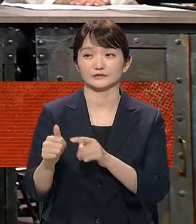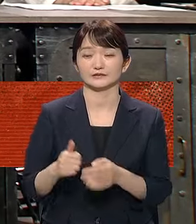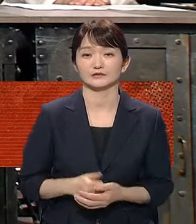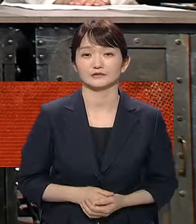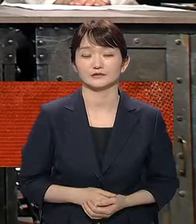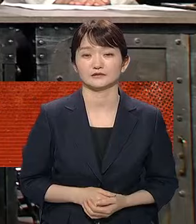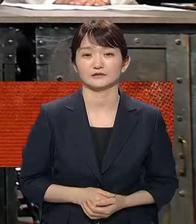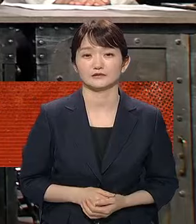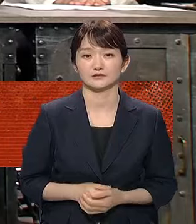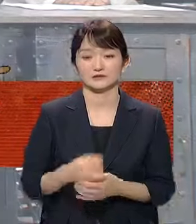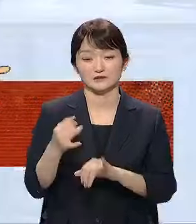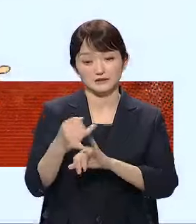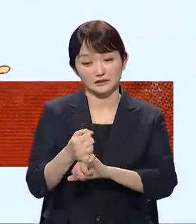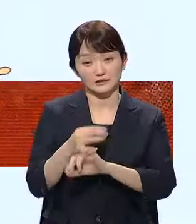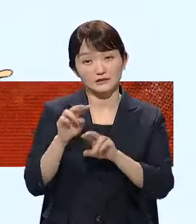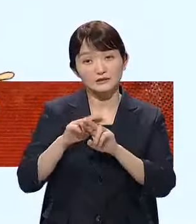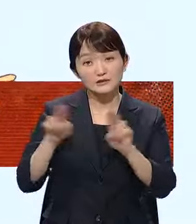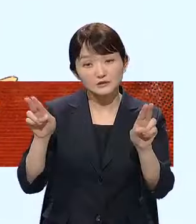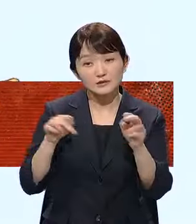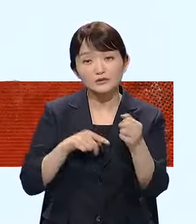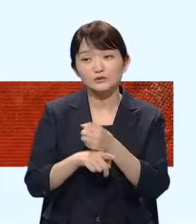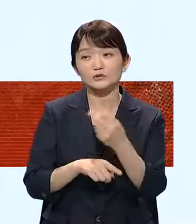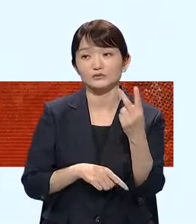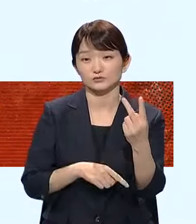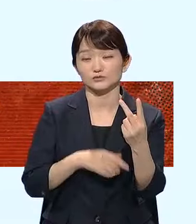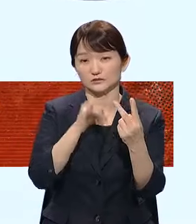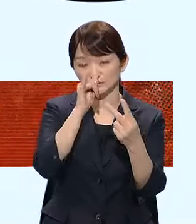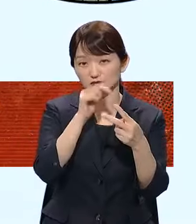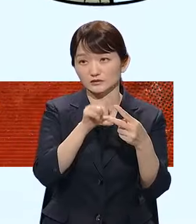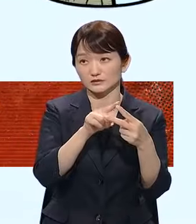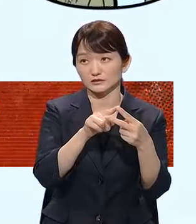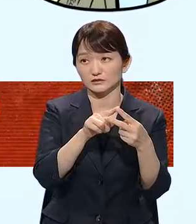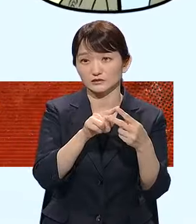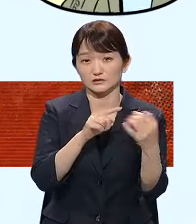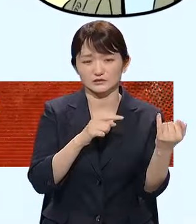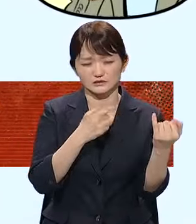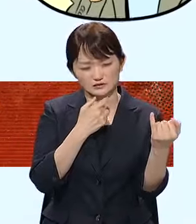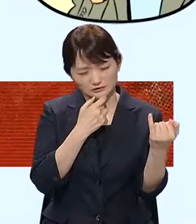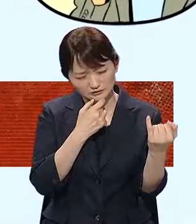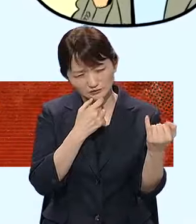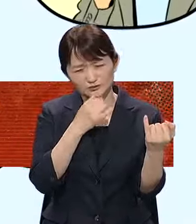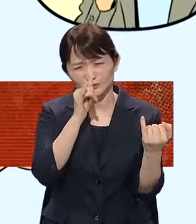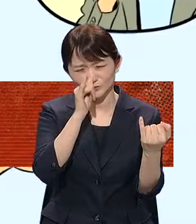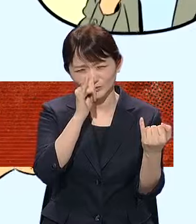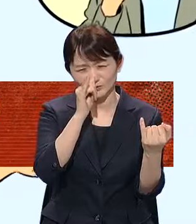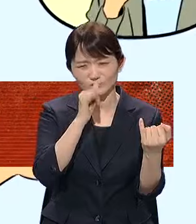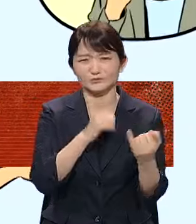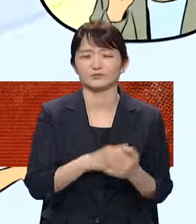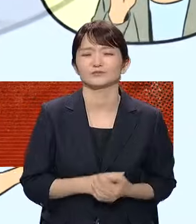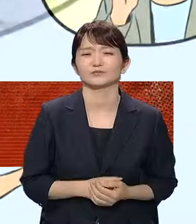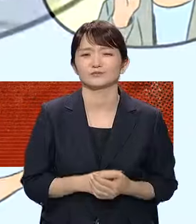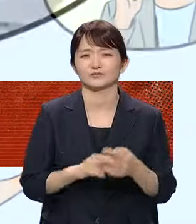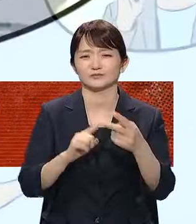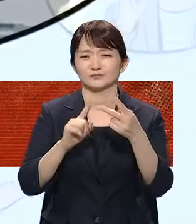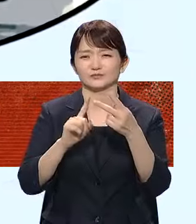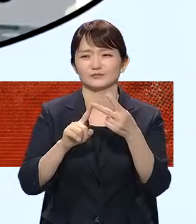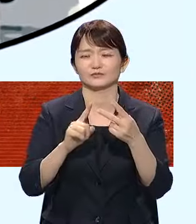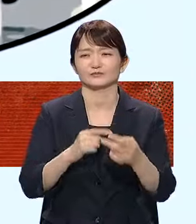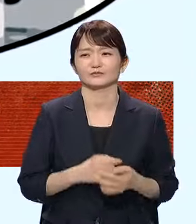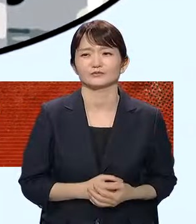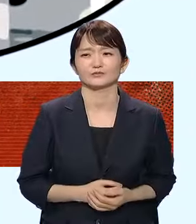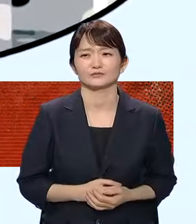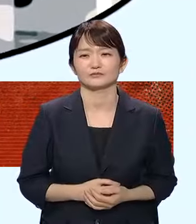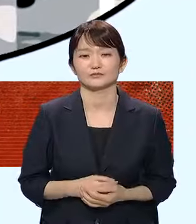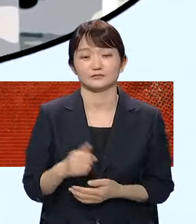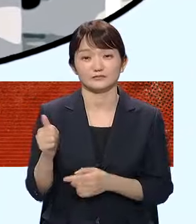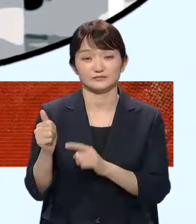파토를내는 것은 두 가지로 보는데 하나는 진짜 좀 싫어서 이유를 되는 것일 수도 있고요 또 하나는 정말